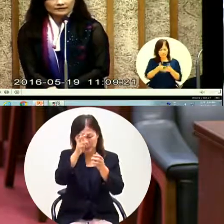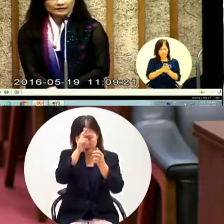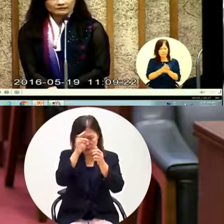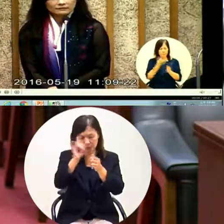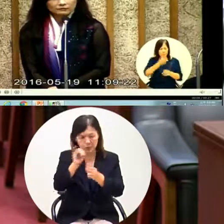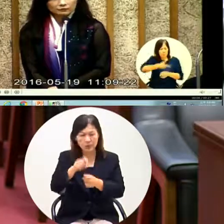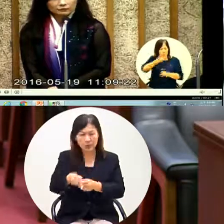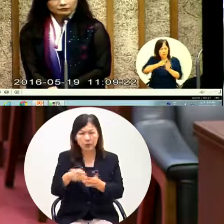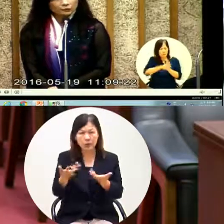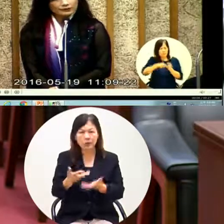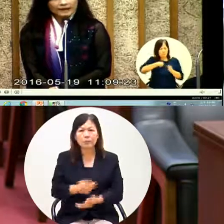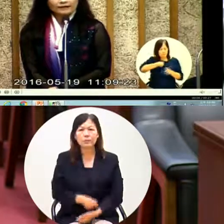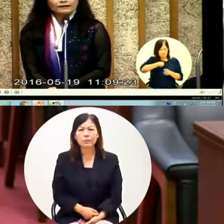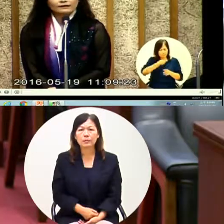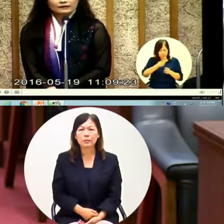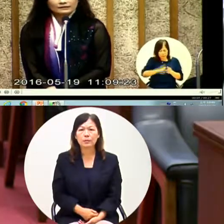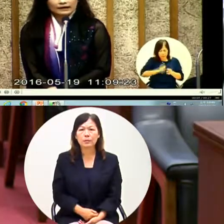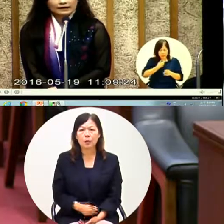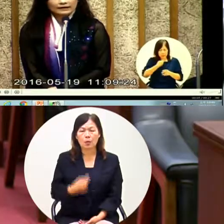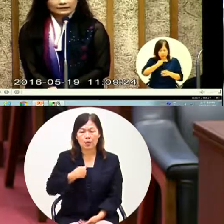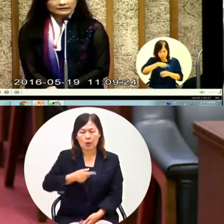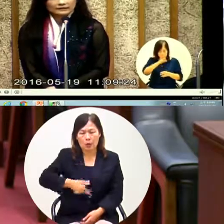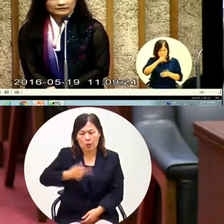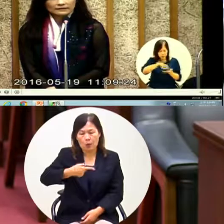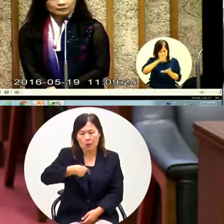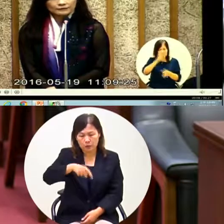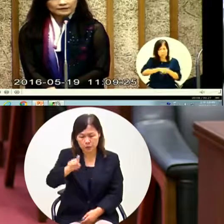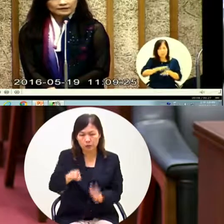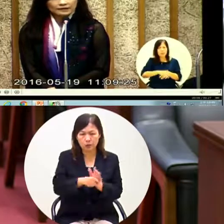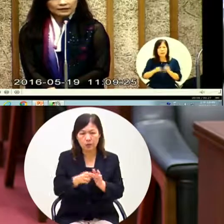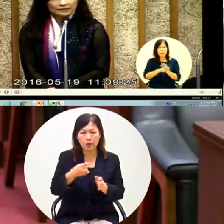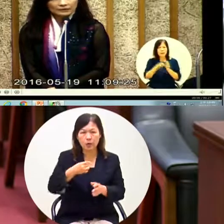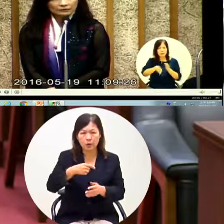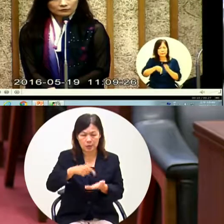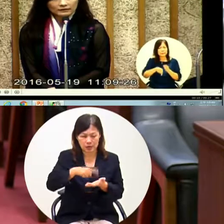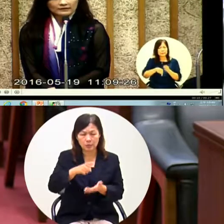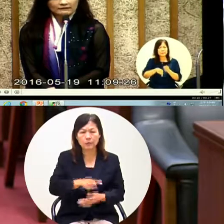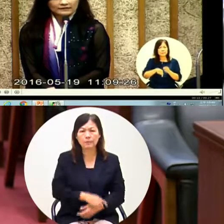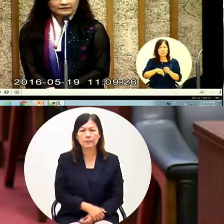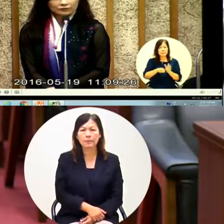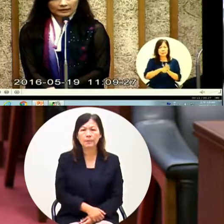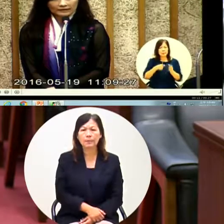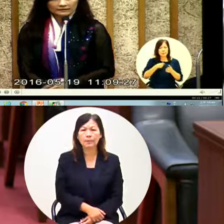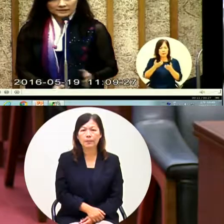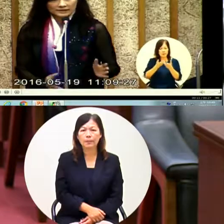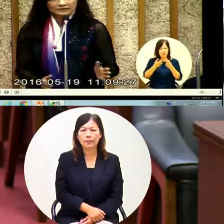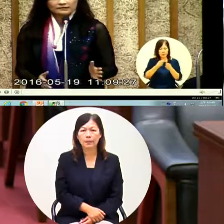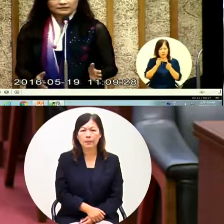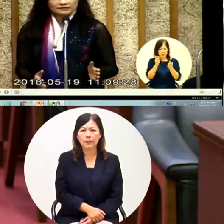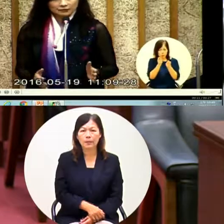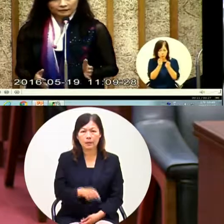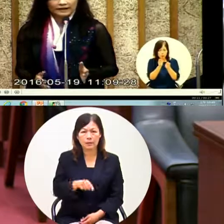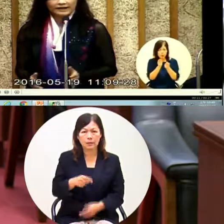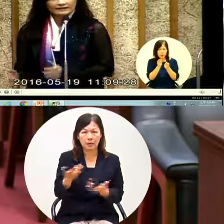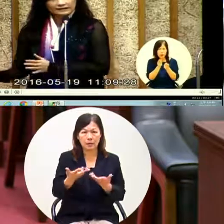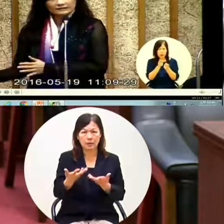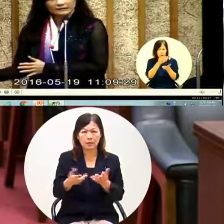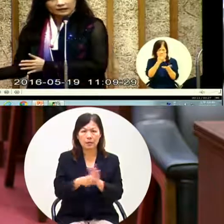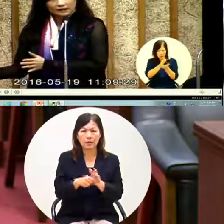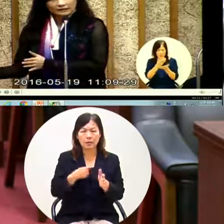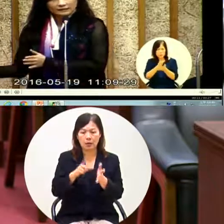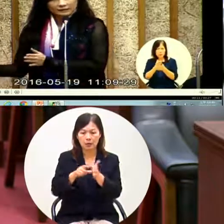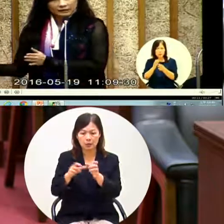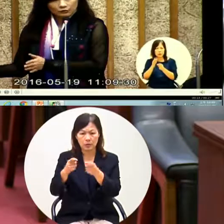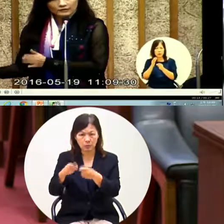到观音山去走一趟。那当然在这个部分呢，我想我们可以分成短期的解决方案